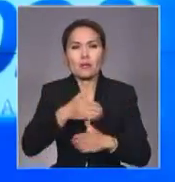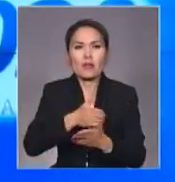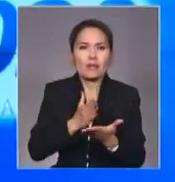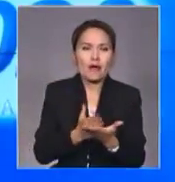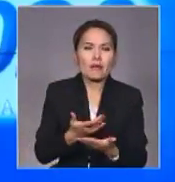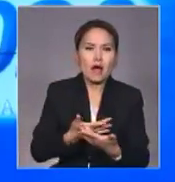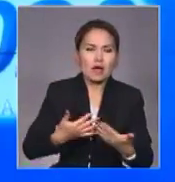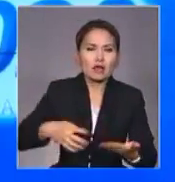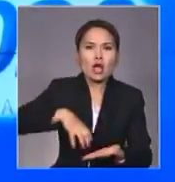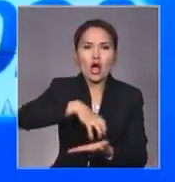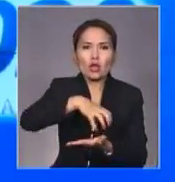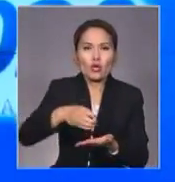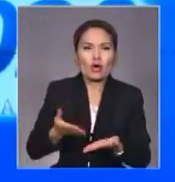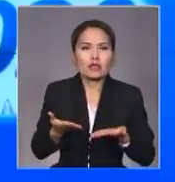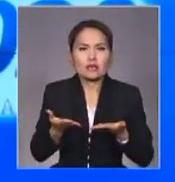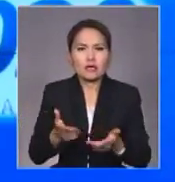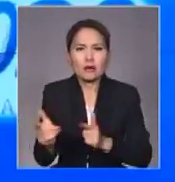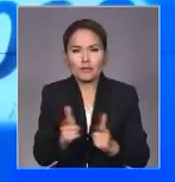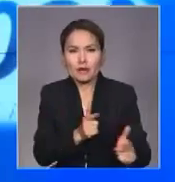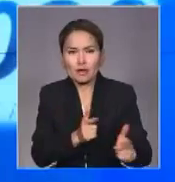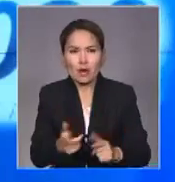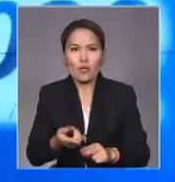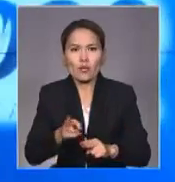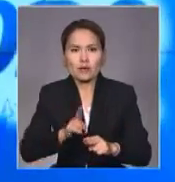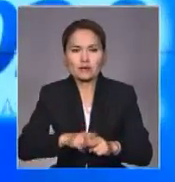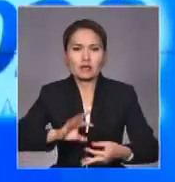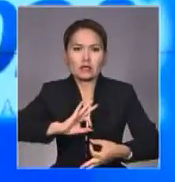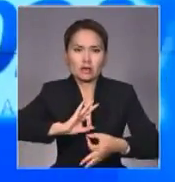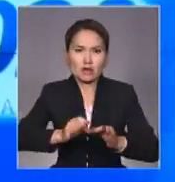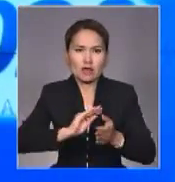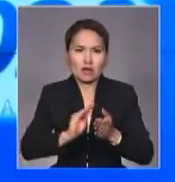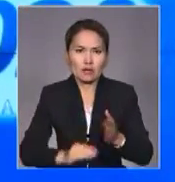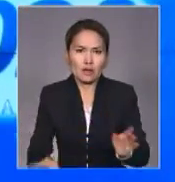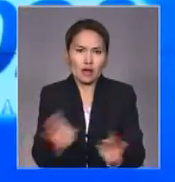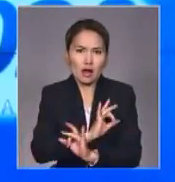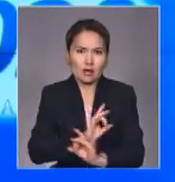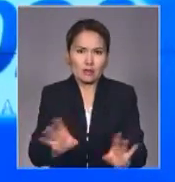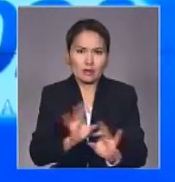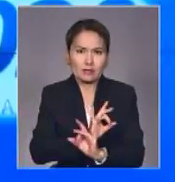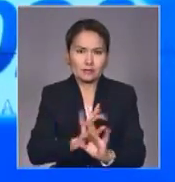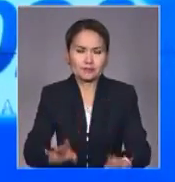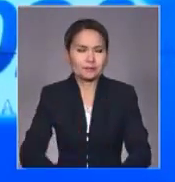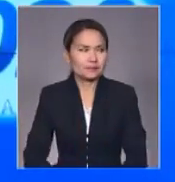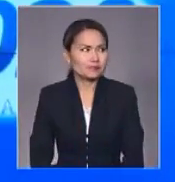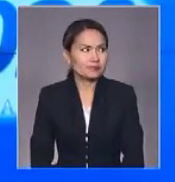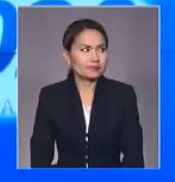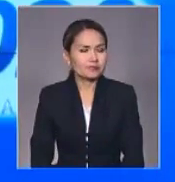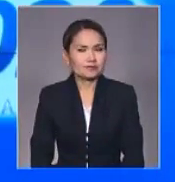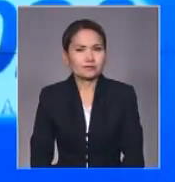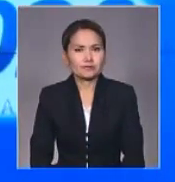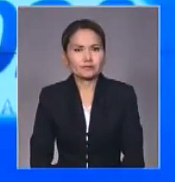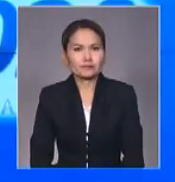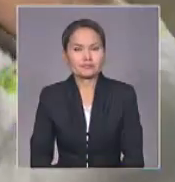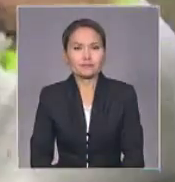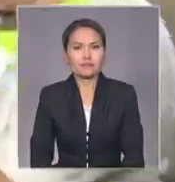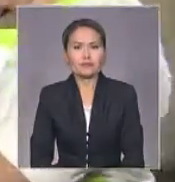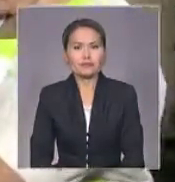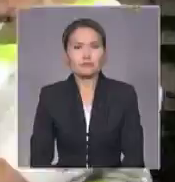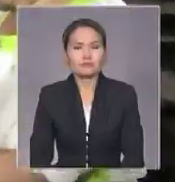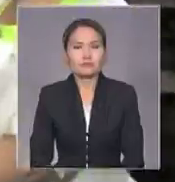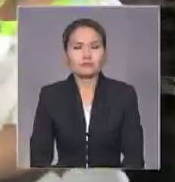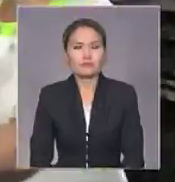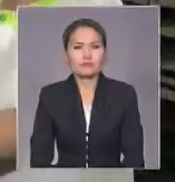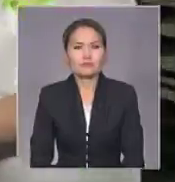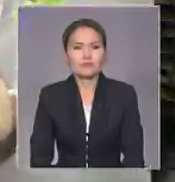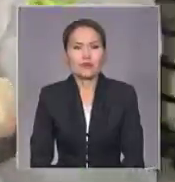нарықтық бәсекелестікке қалай төтеп беріп келеді? Жетістікке жетудің жолдары қандай? Әріптесім Зәуре Эльдарт қыз әңгімелейді.